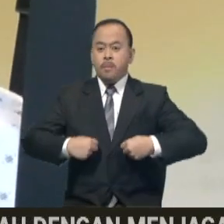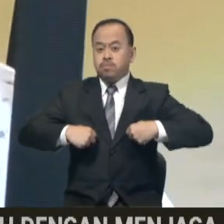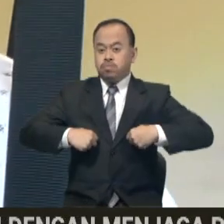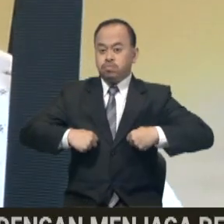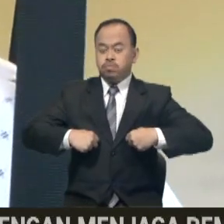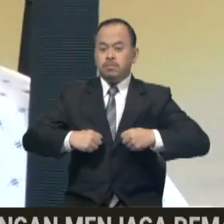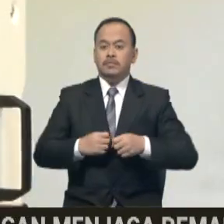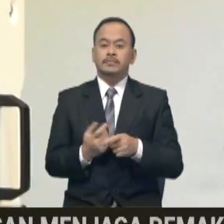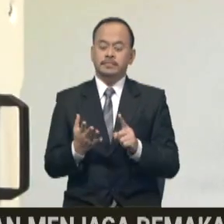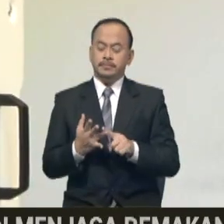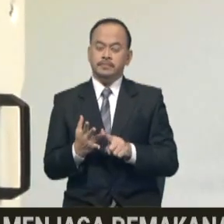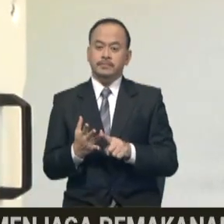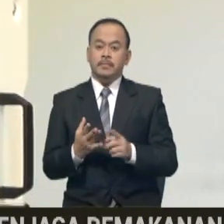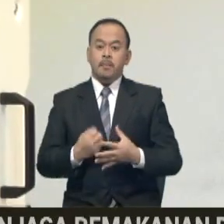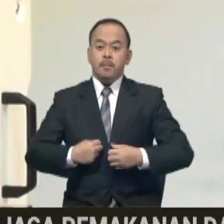atau obesiti,